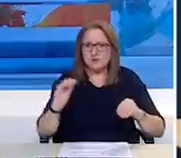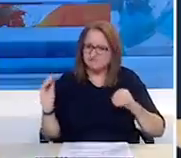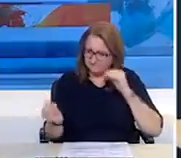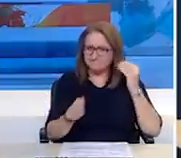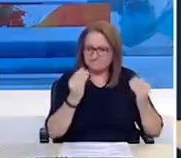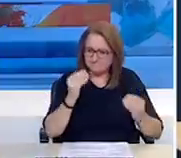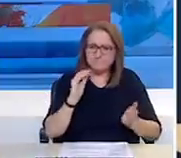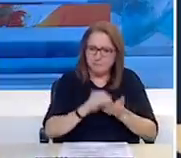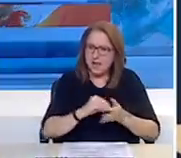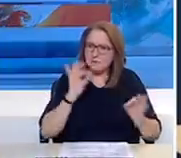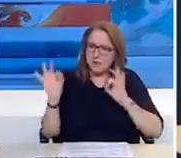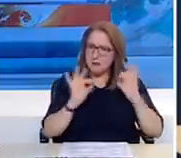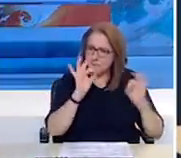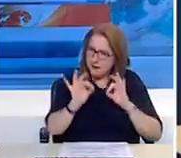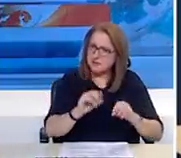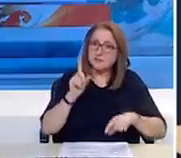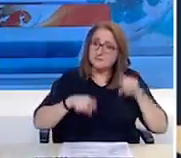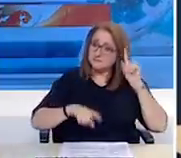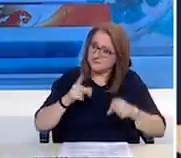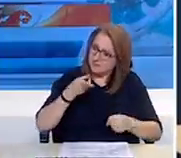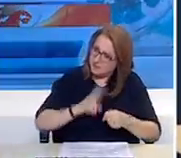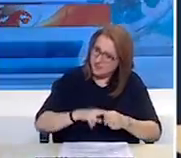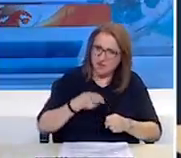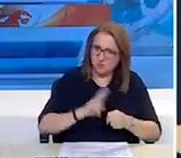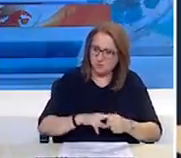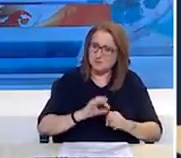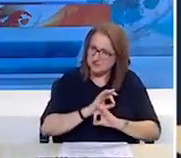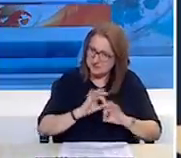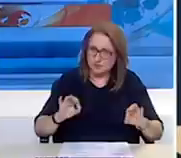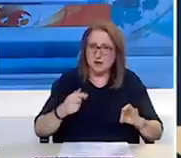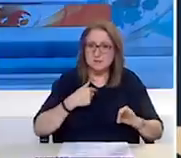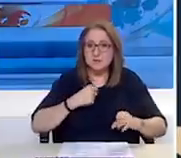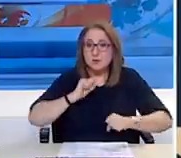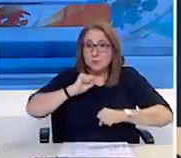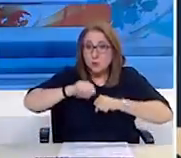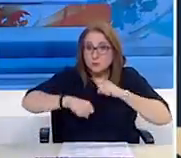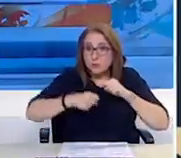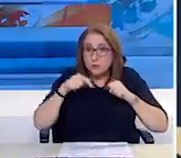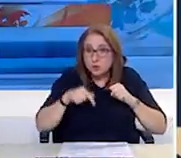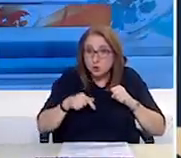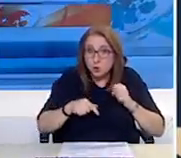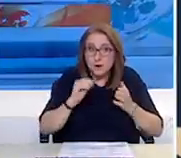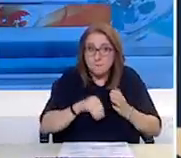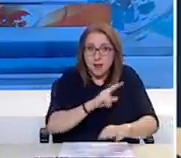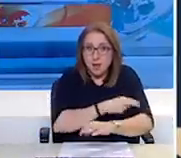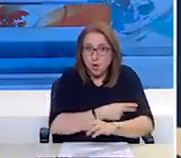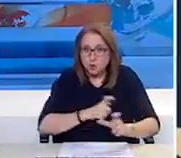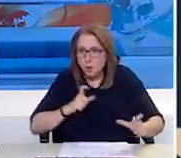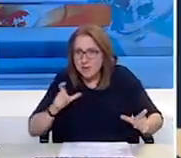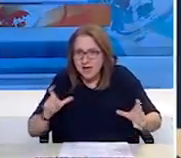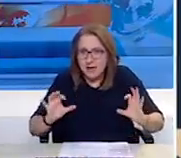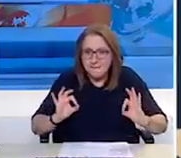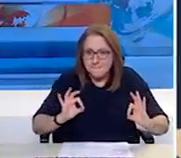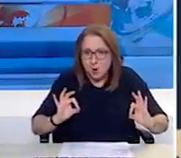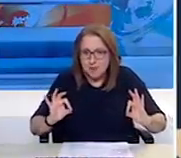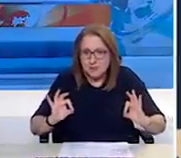τους. Προσπαθούμε, προετοιμαζόμαστε, ώστε το σύστημα υγείας να μπορεί και στη νέα φάση να αντιμετωπίσει την κατάσταση. Και το λέω